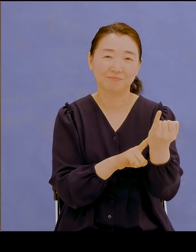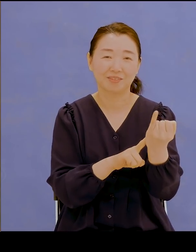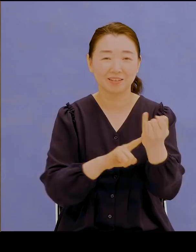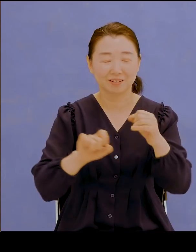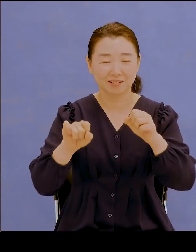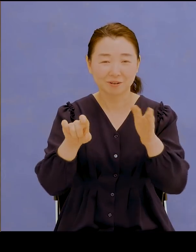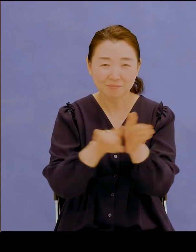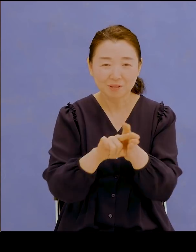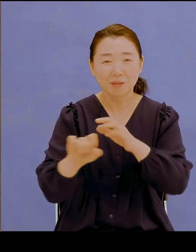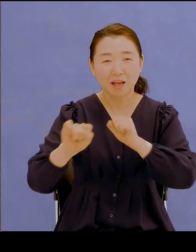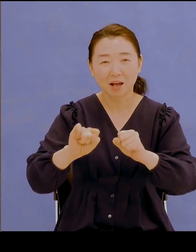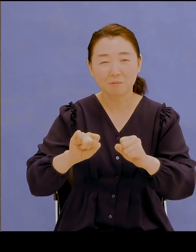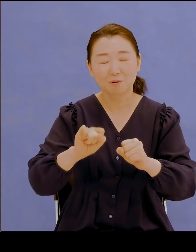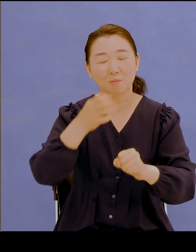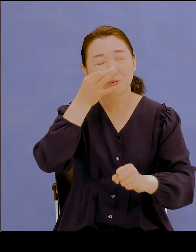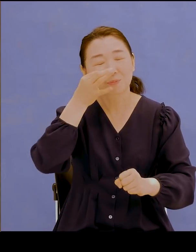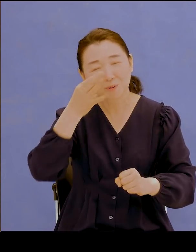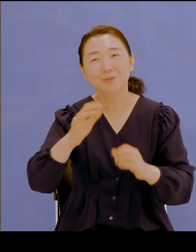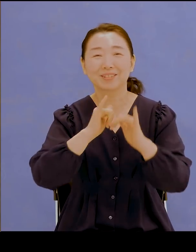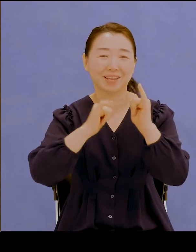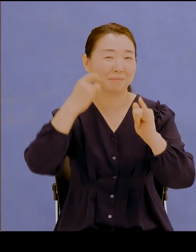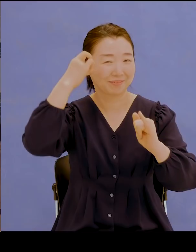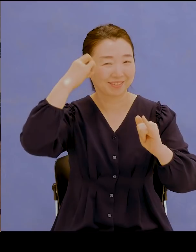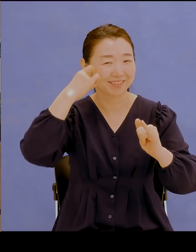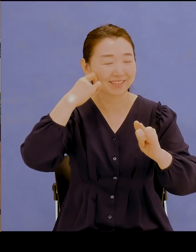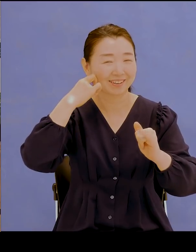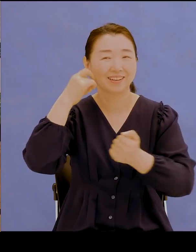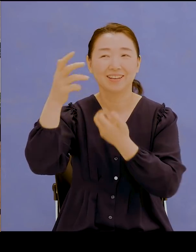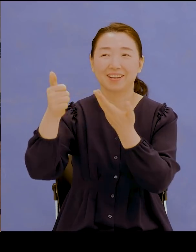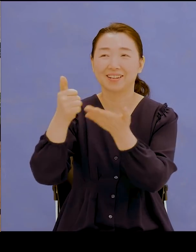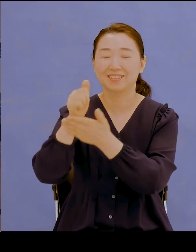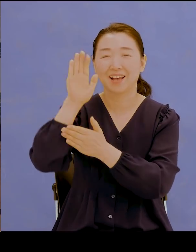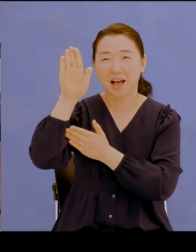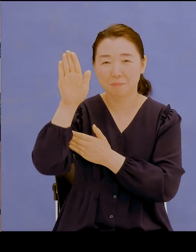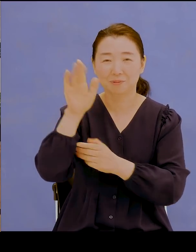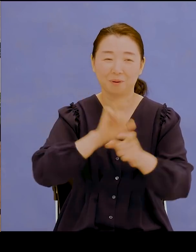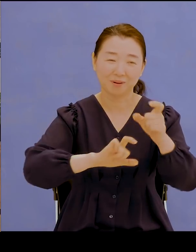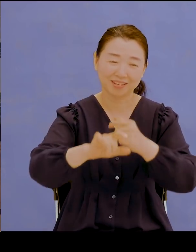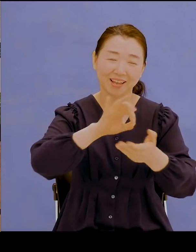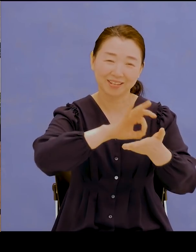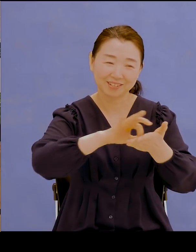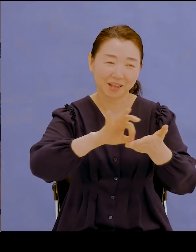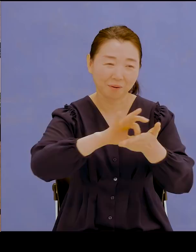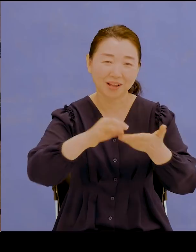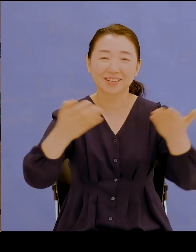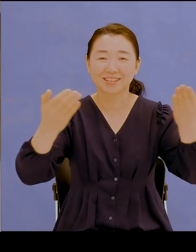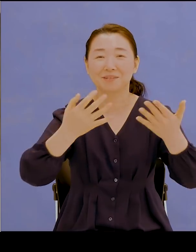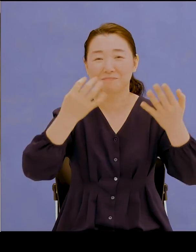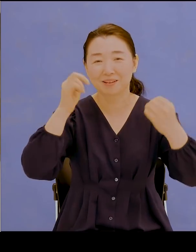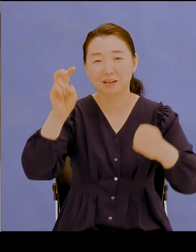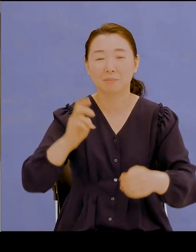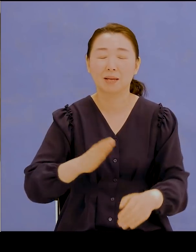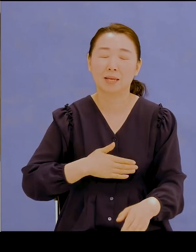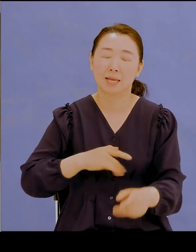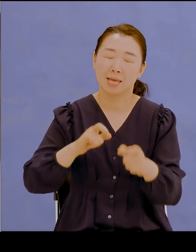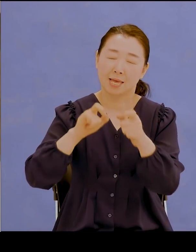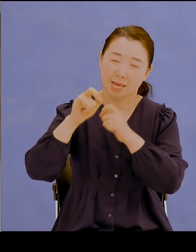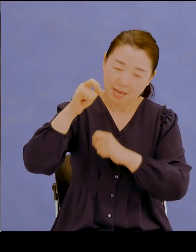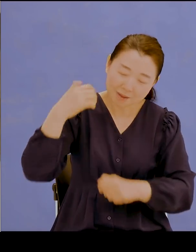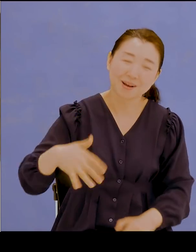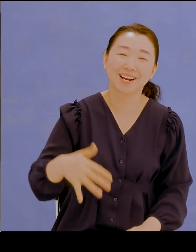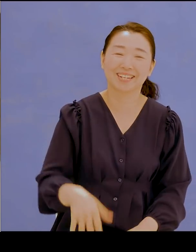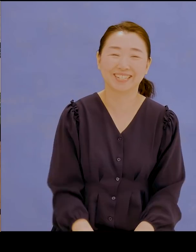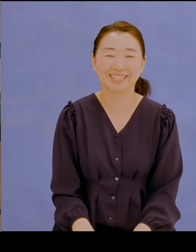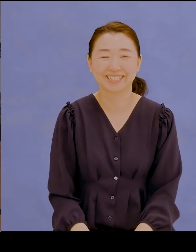그 믿음을 행함으로 몸소 실천하는 분이라는 생각이 들었고 하나님께서 앞으로 더 크게 많이 사용하실 일이 얼마나 많을까. 아직 멀었습니다. 네,